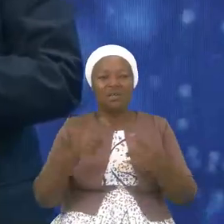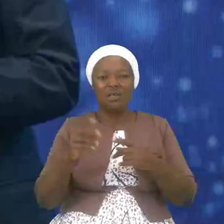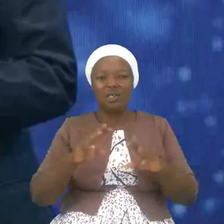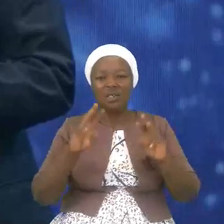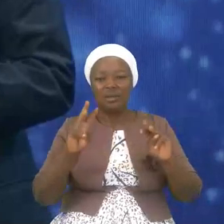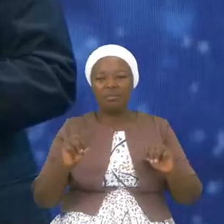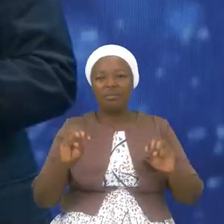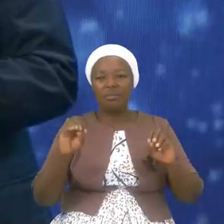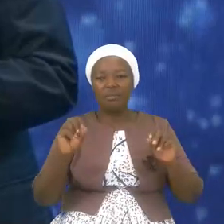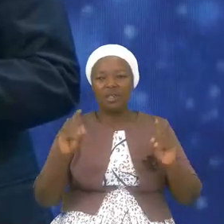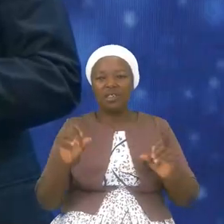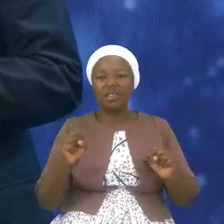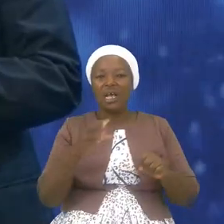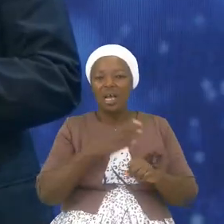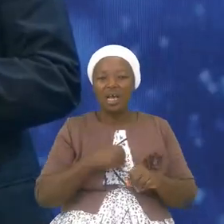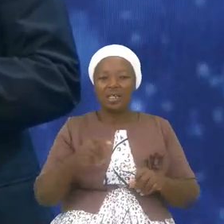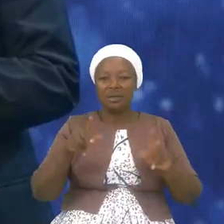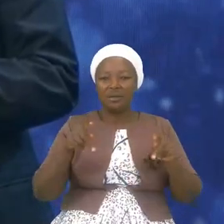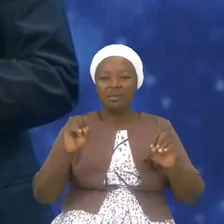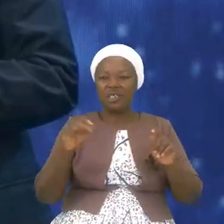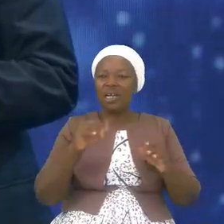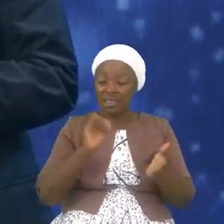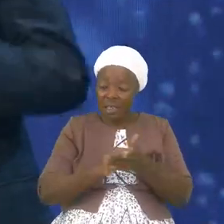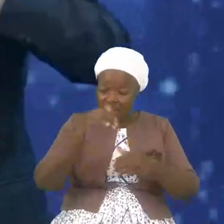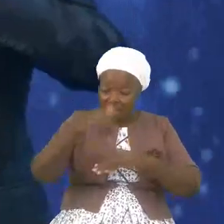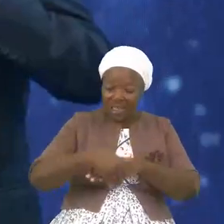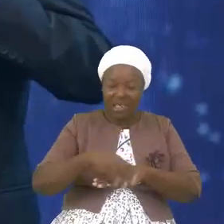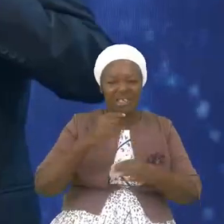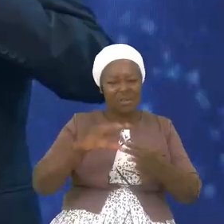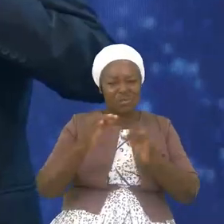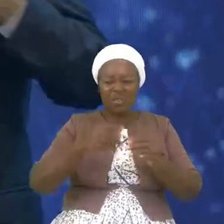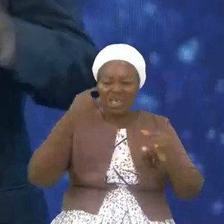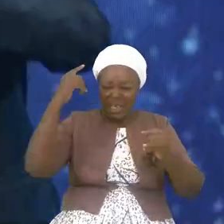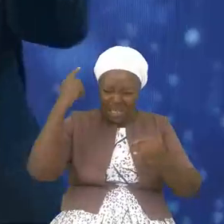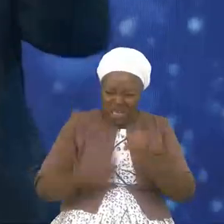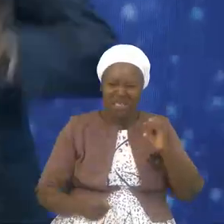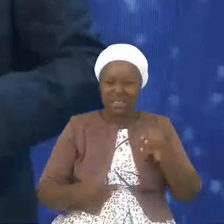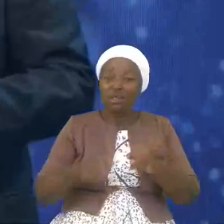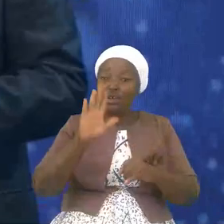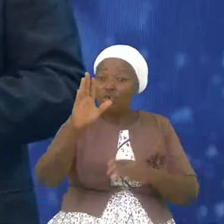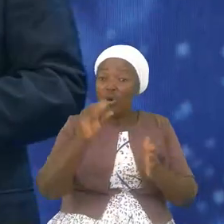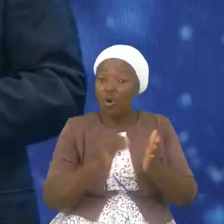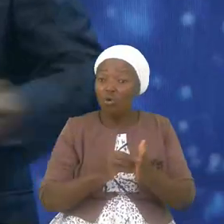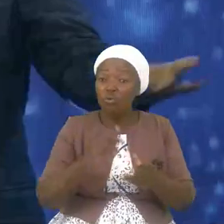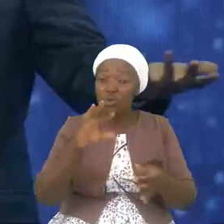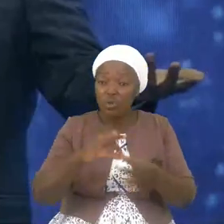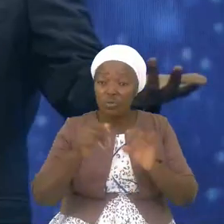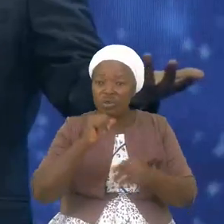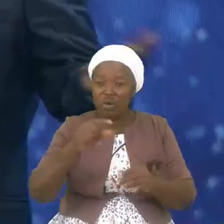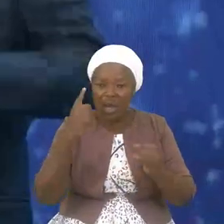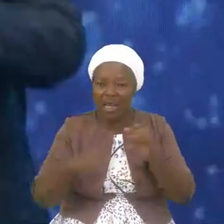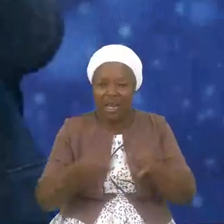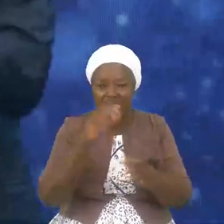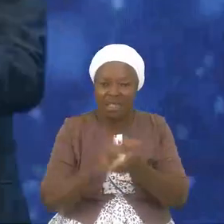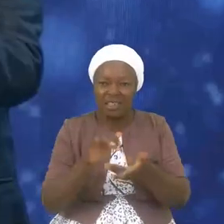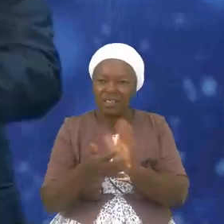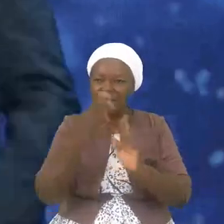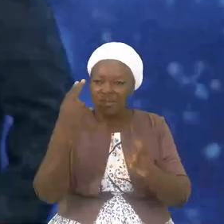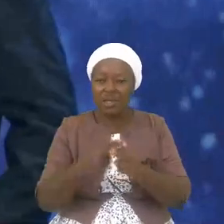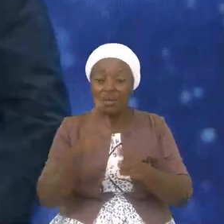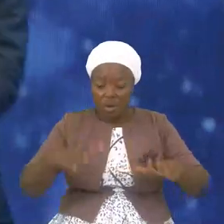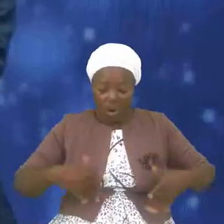nuit-là, l'histoire a pris fin là. Ton histoire ne prendra pas fin comme ça. Ta